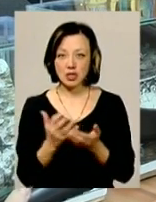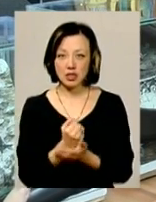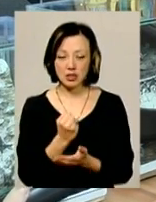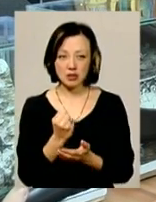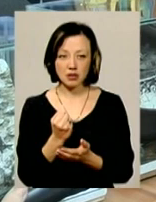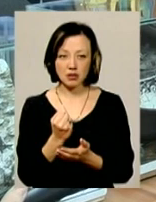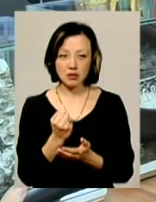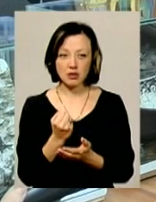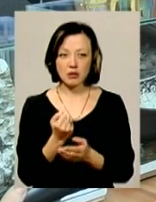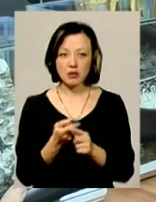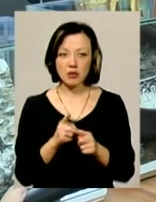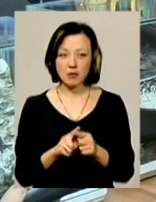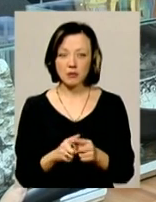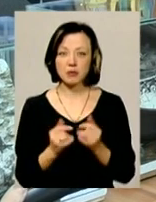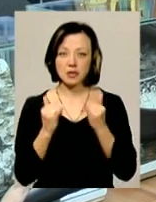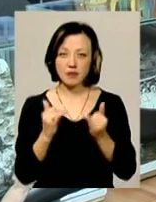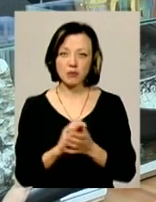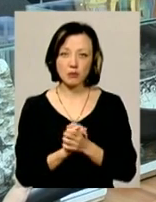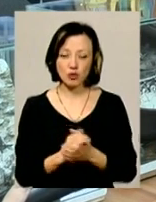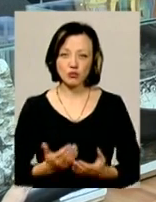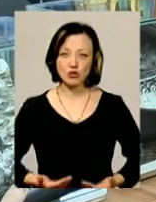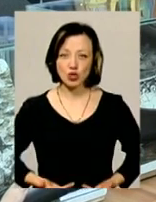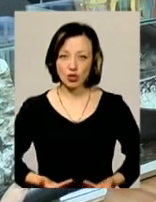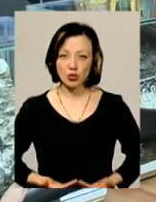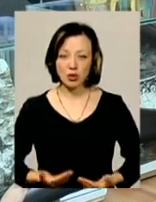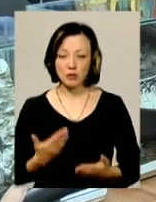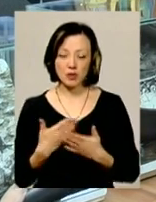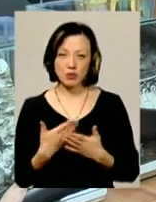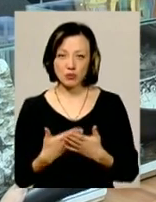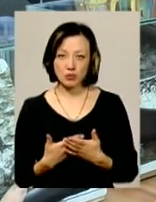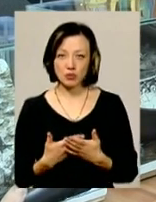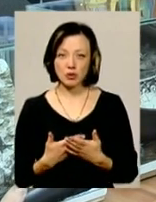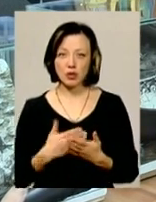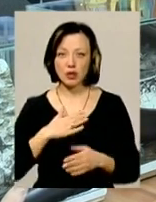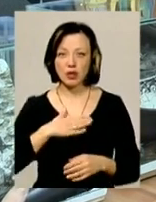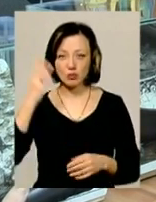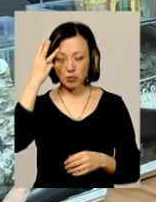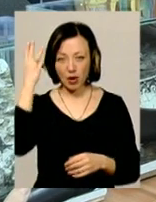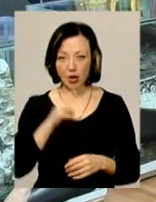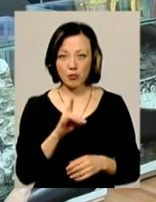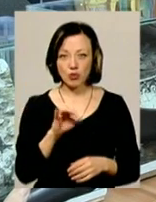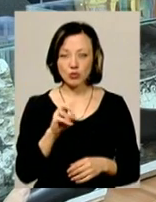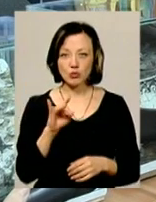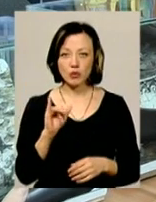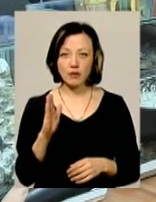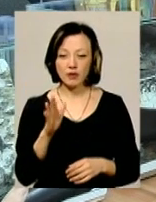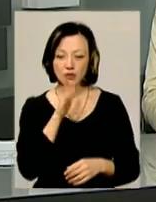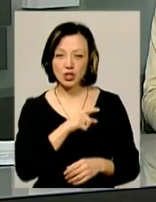котрі присвячені і мирному життю, ну, припустимо, навіть нашого Проскурова в часи